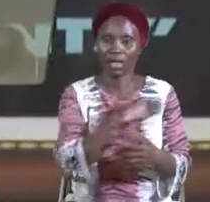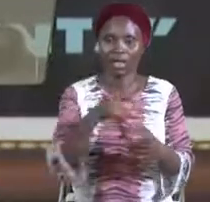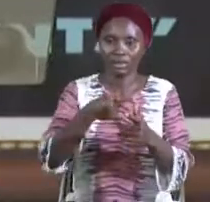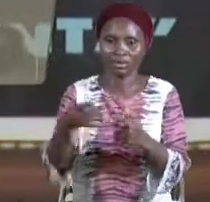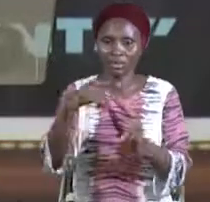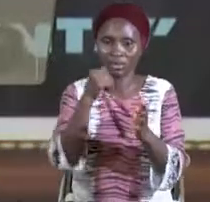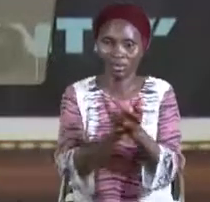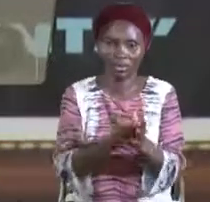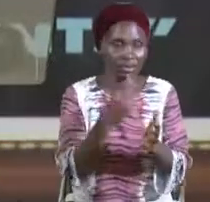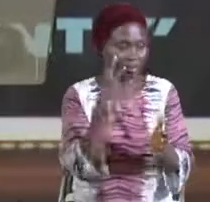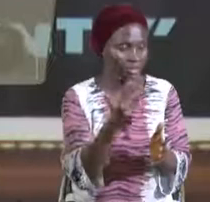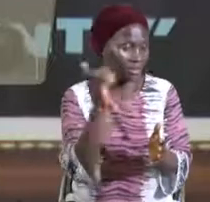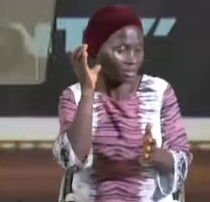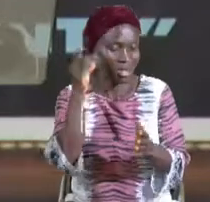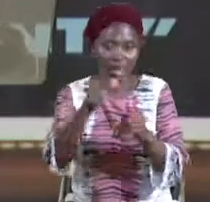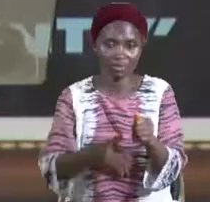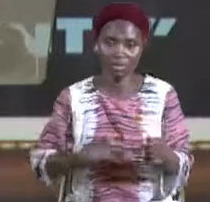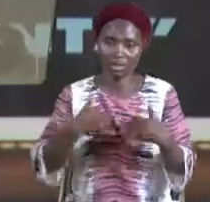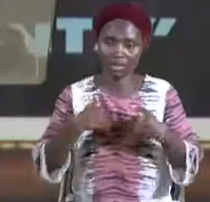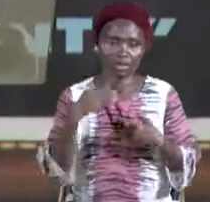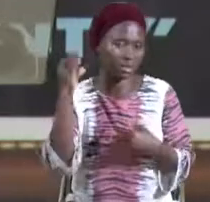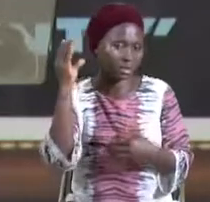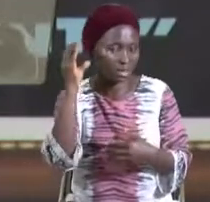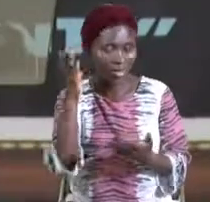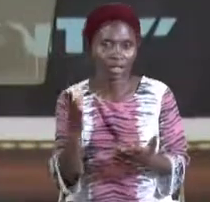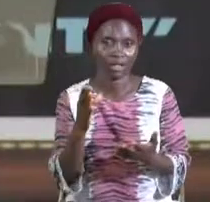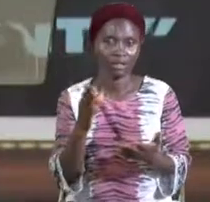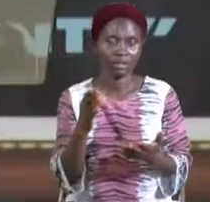crucifié. Voilà pourquoi Jésus a dit à ses disciples,